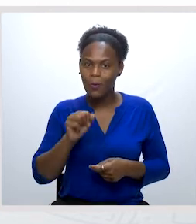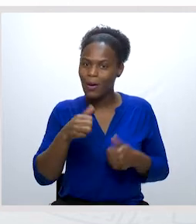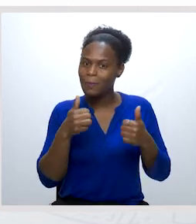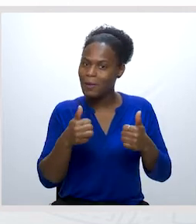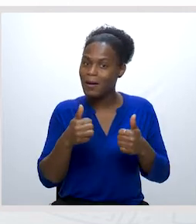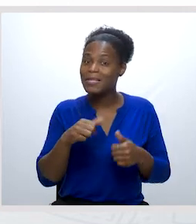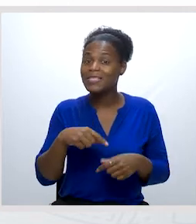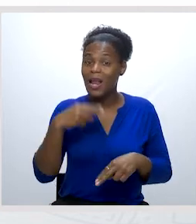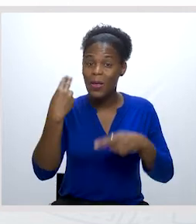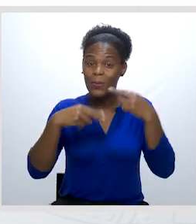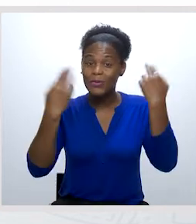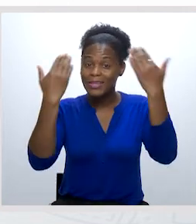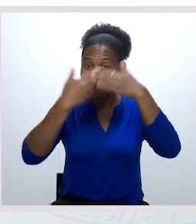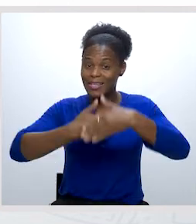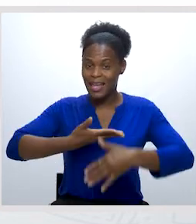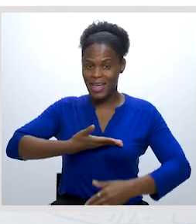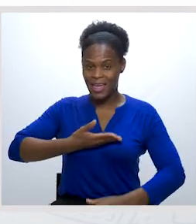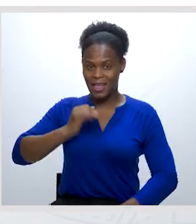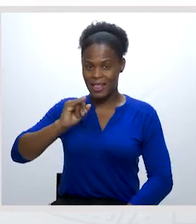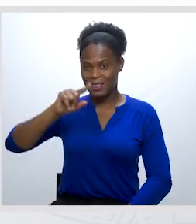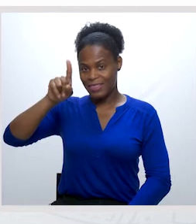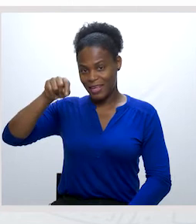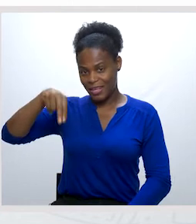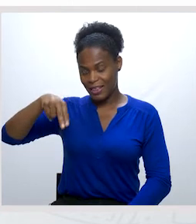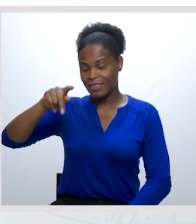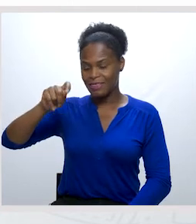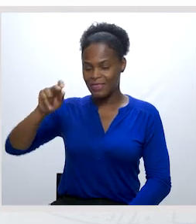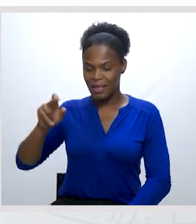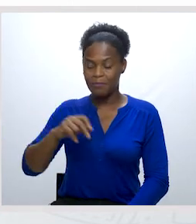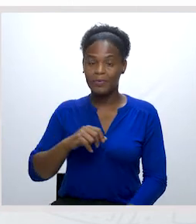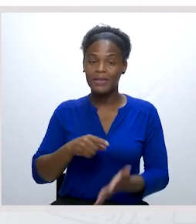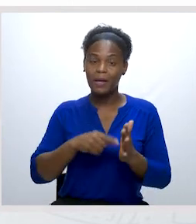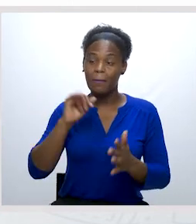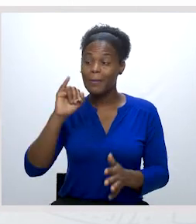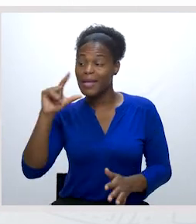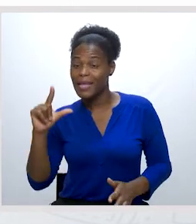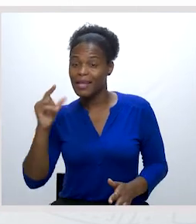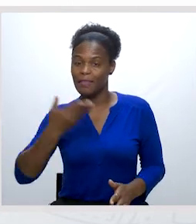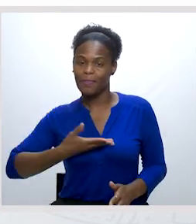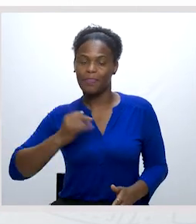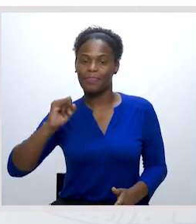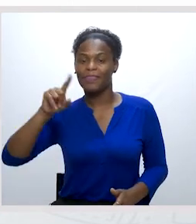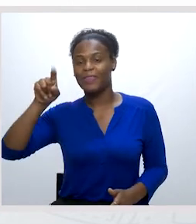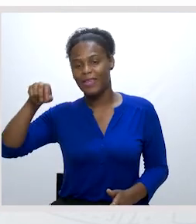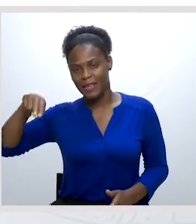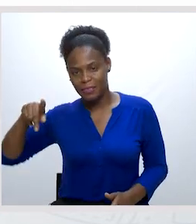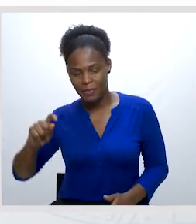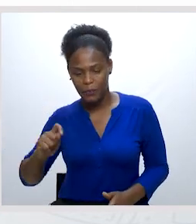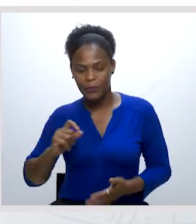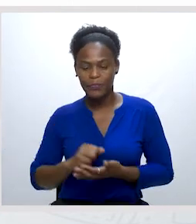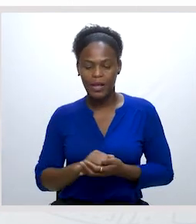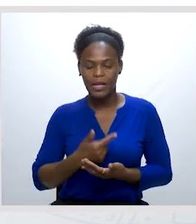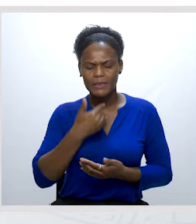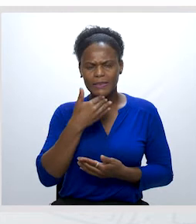Très bien, c'est le dîner. Alors, ils dînent. Très bien. Le matin,